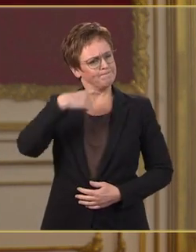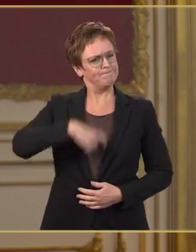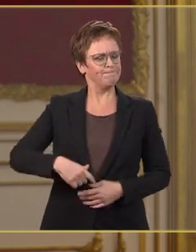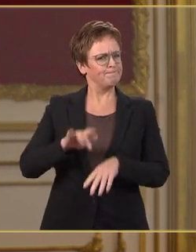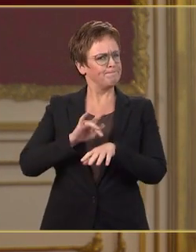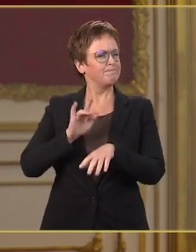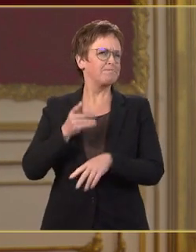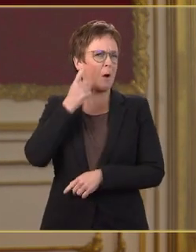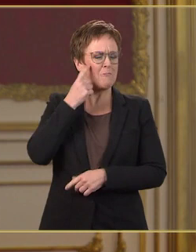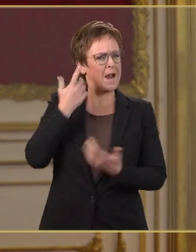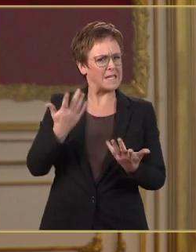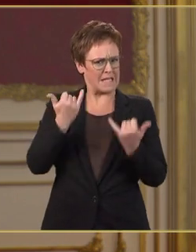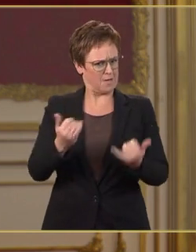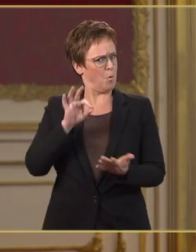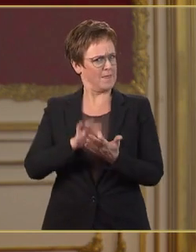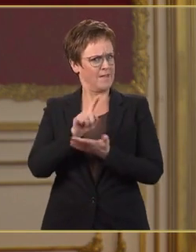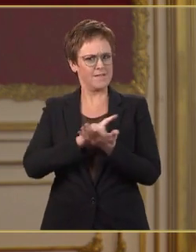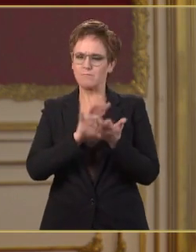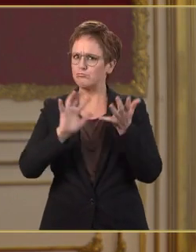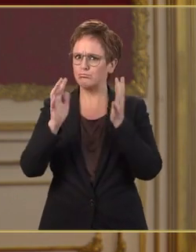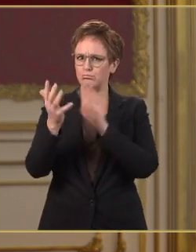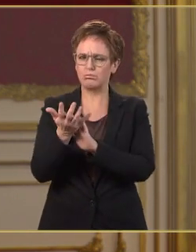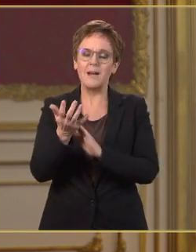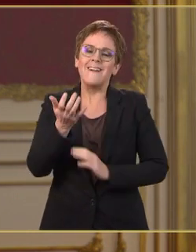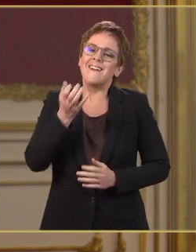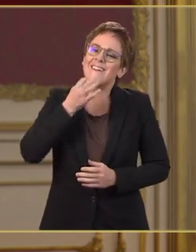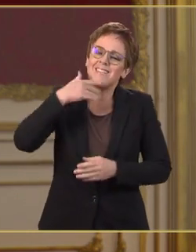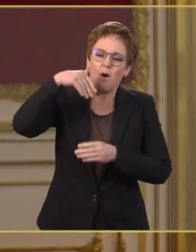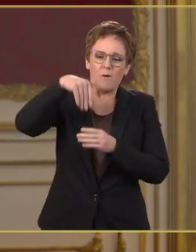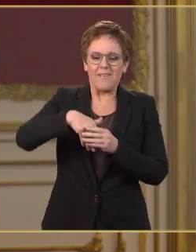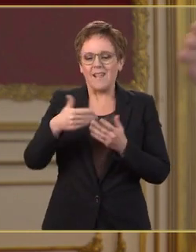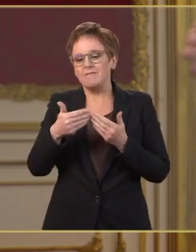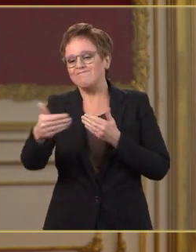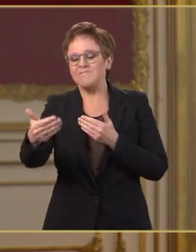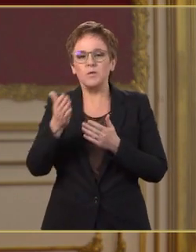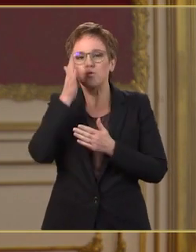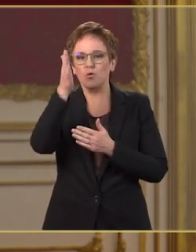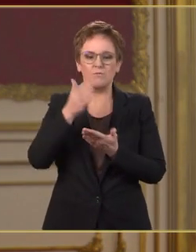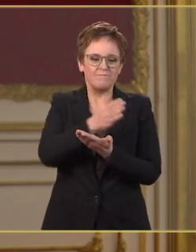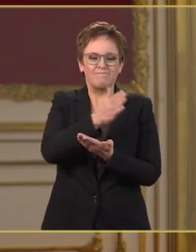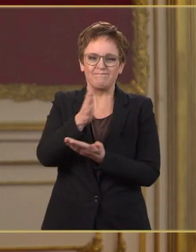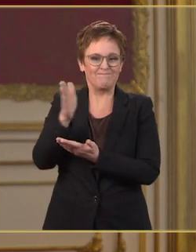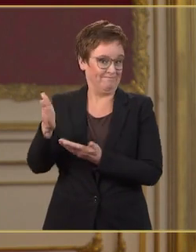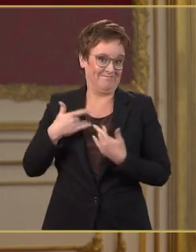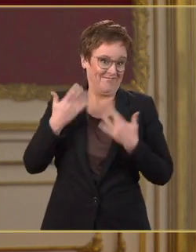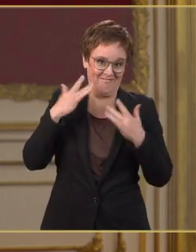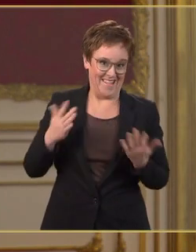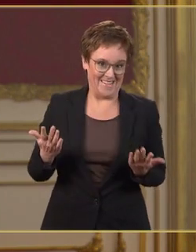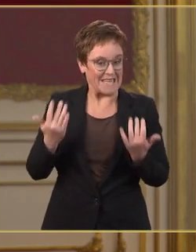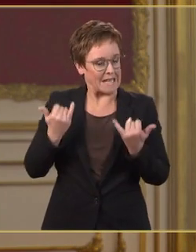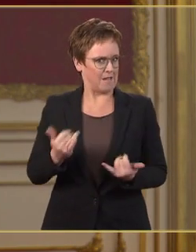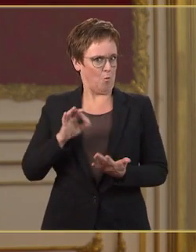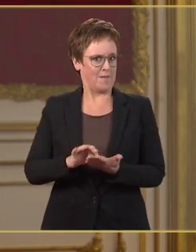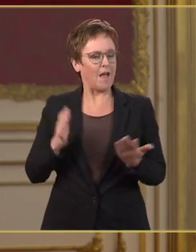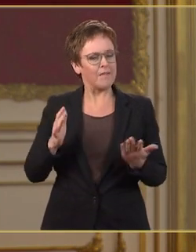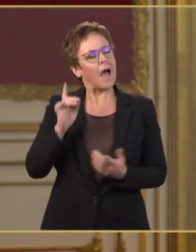einerseits ist es zu früh und genau beurteilen zu können in welche richtung die reise geht andererseits